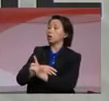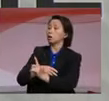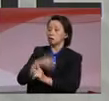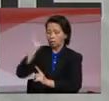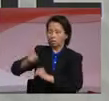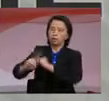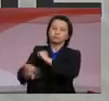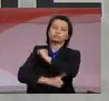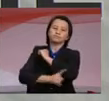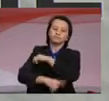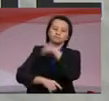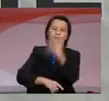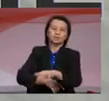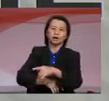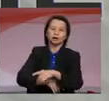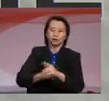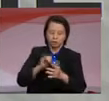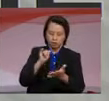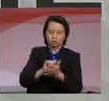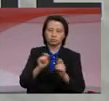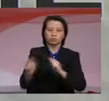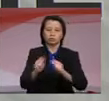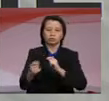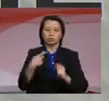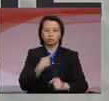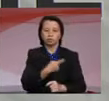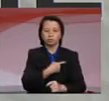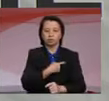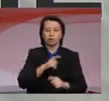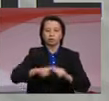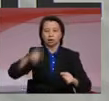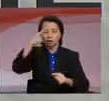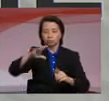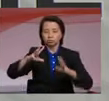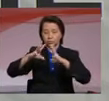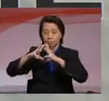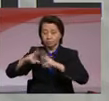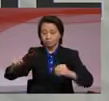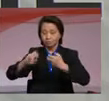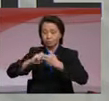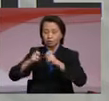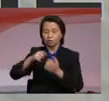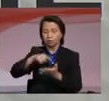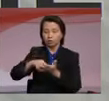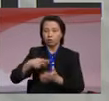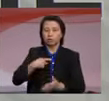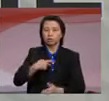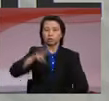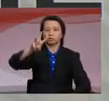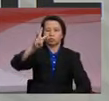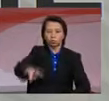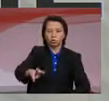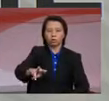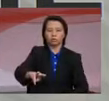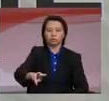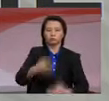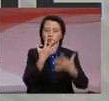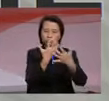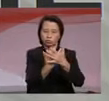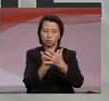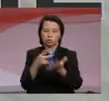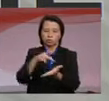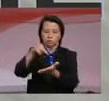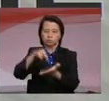akan didenda. Jadi itu tindakan kita. Tetapi untuk menyelesaikan masalah ni, jadi kita mewajibkan sekarang kuarantin di